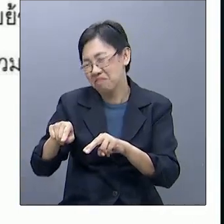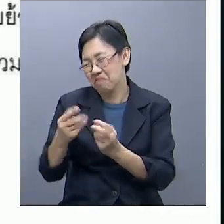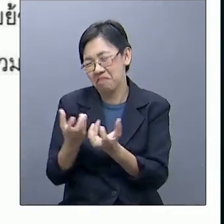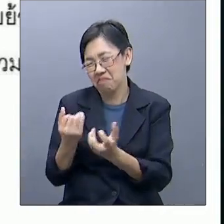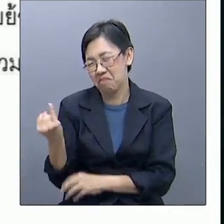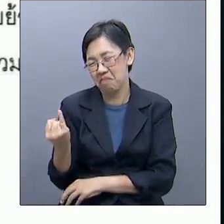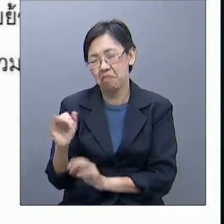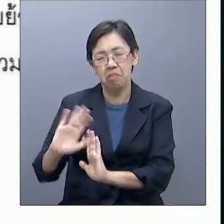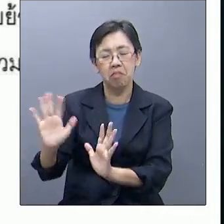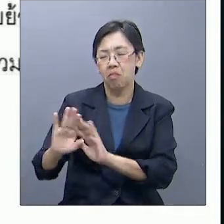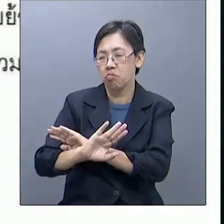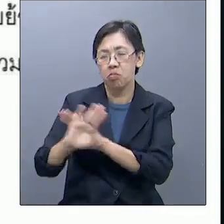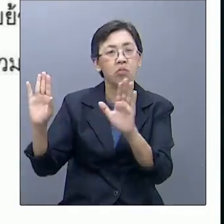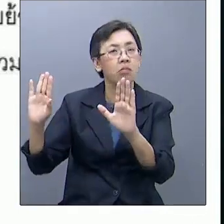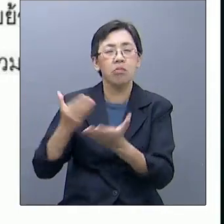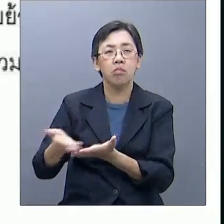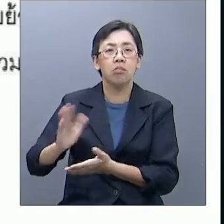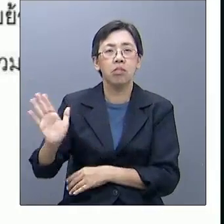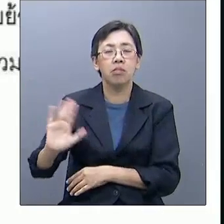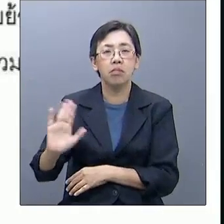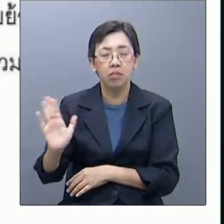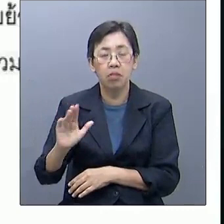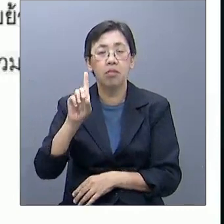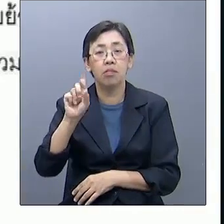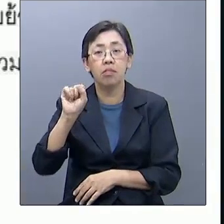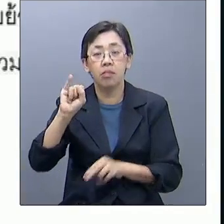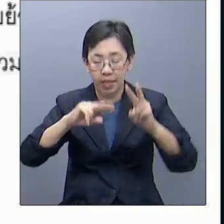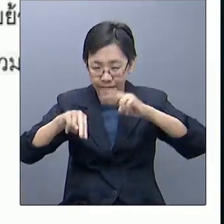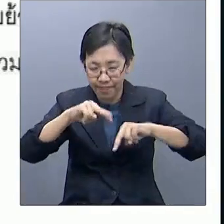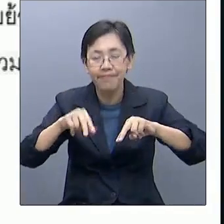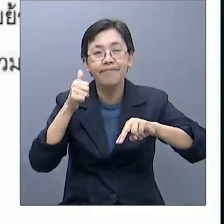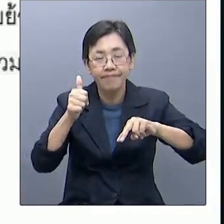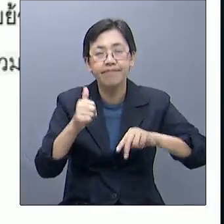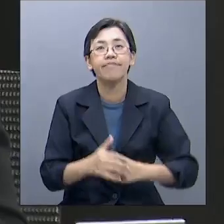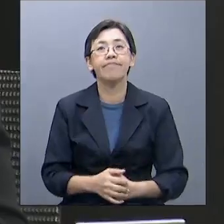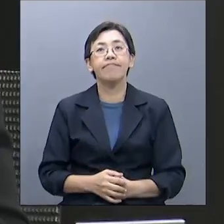จึงยกเลิกไปแล้วพร้อมที่จะให้ DSI เข้าไปตรวจสอบค่ะ